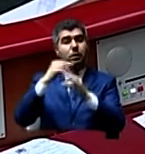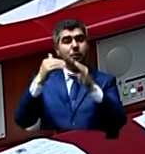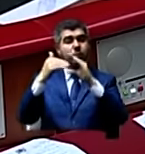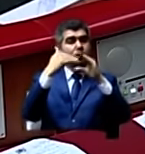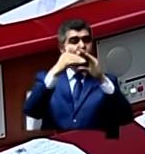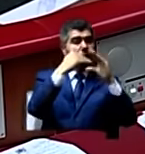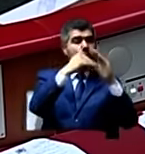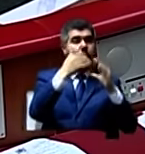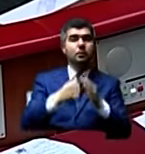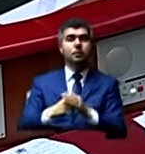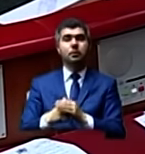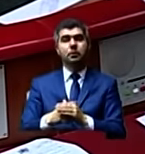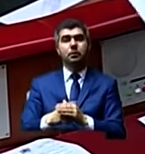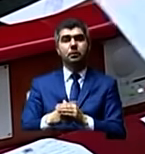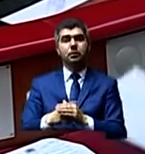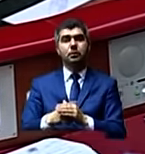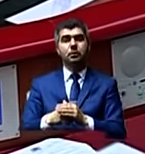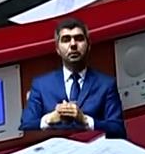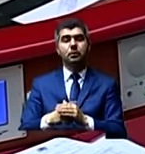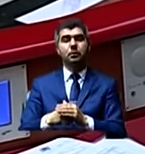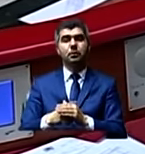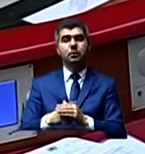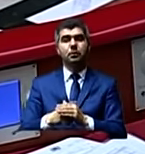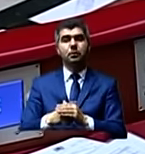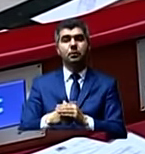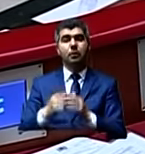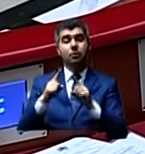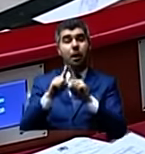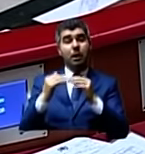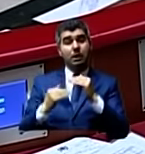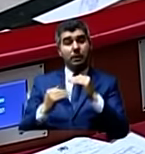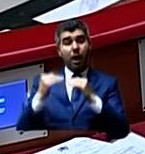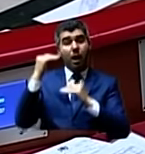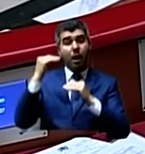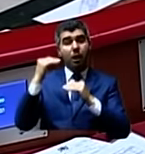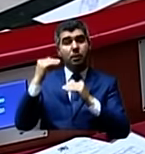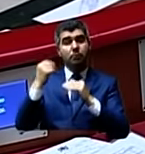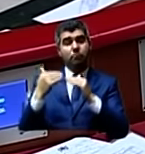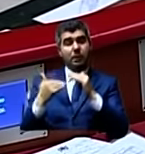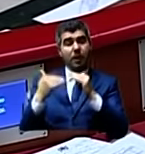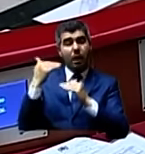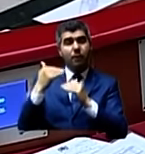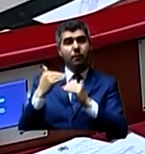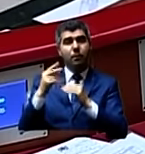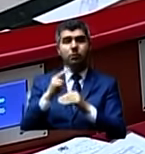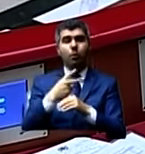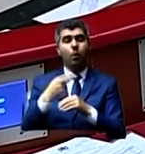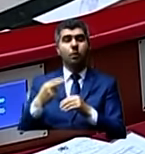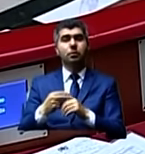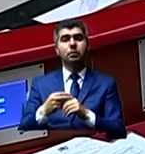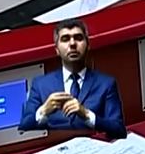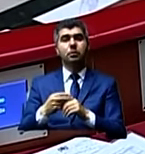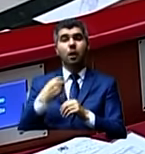راه ما كاينش هادشي، ما كاينش، ما كاين لا زيادة صاروخية لا حبوب. فيما